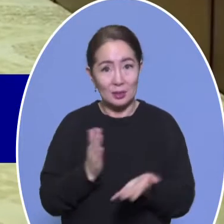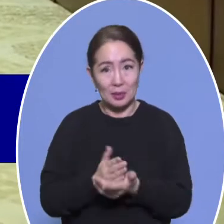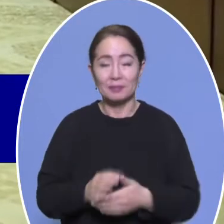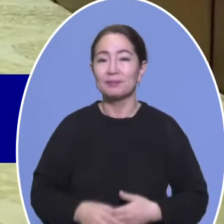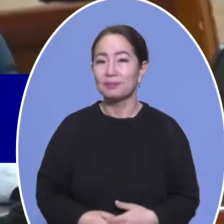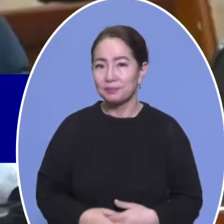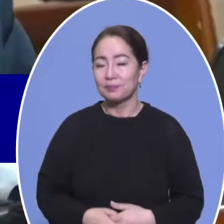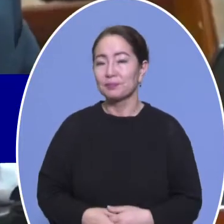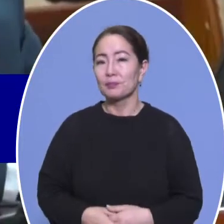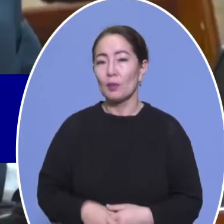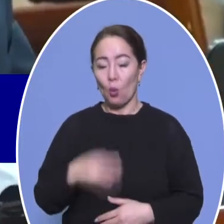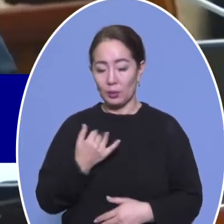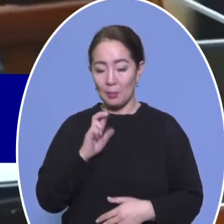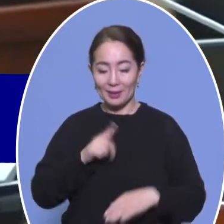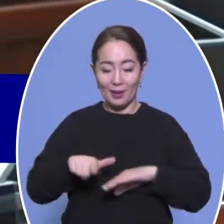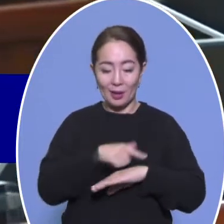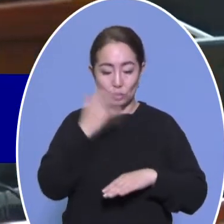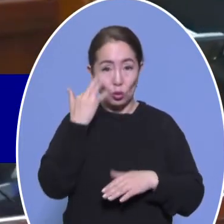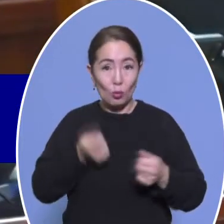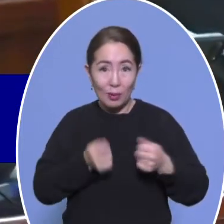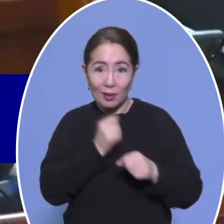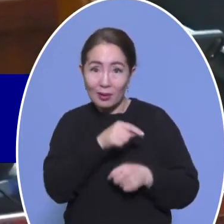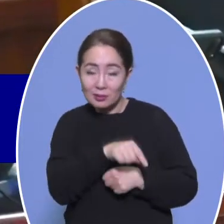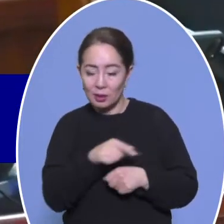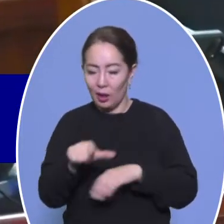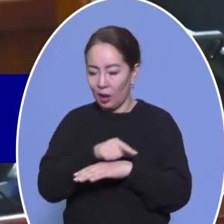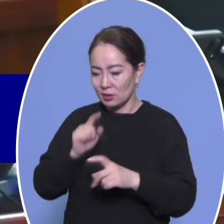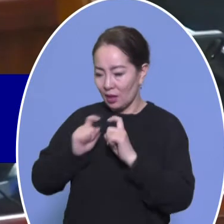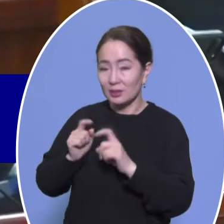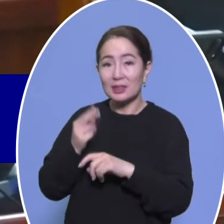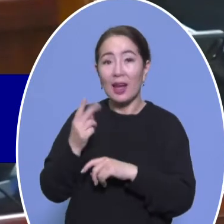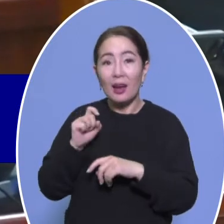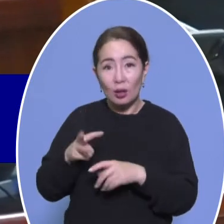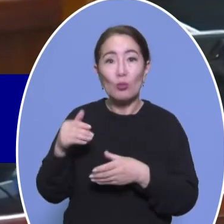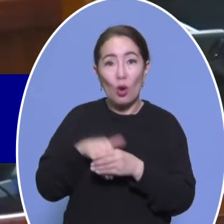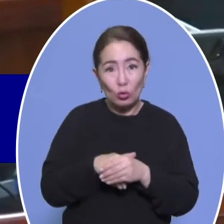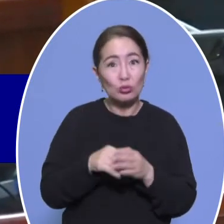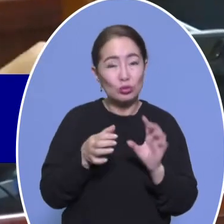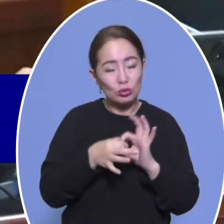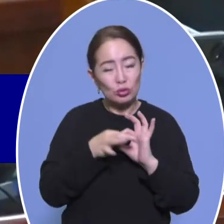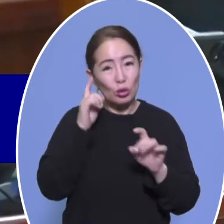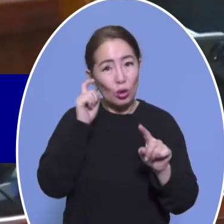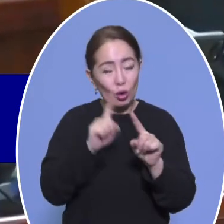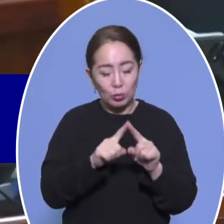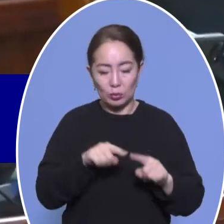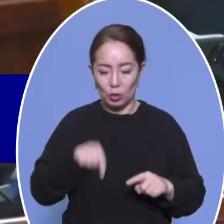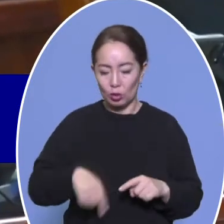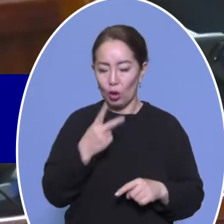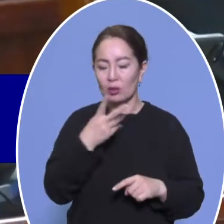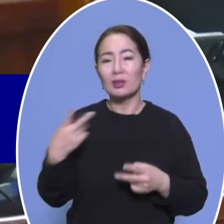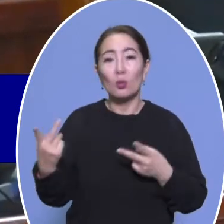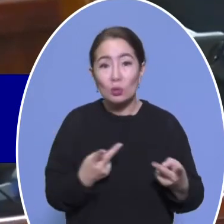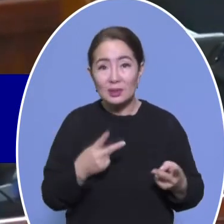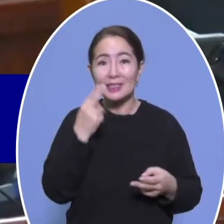байна. Эстийн газар зохион байгуулалтын албанаас газрын харилцааг цахимжуулахтай холбоотой одоогийн байдлаар